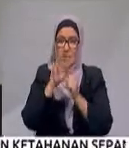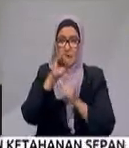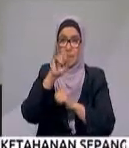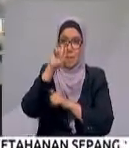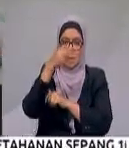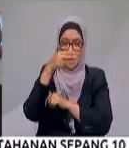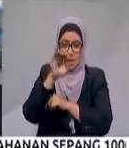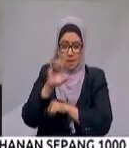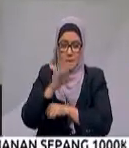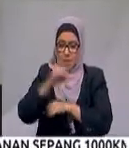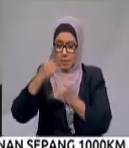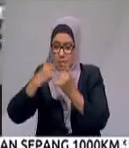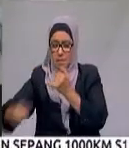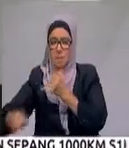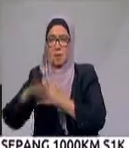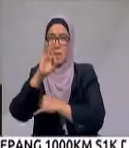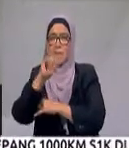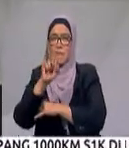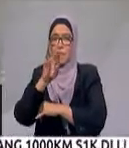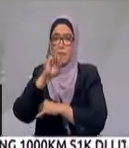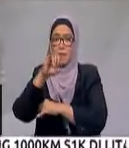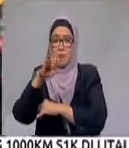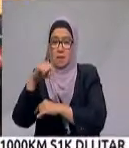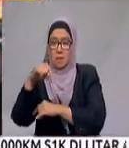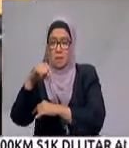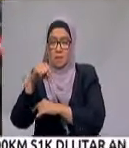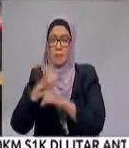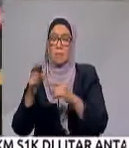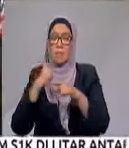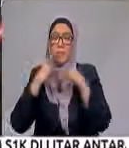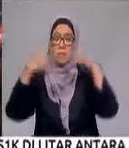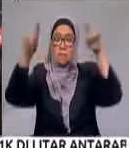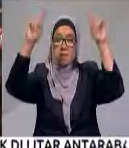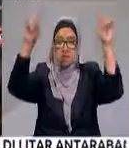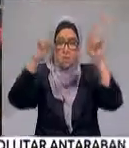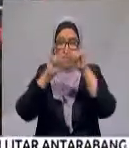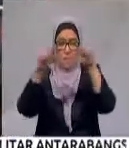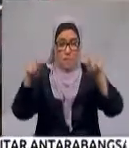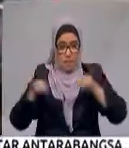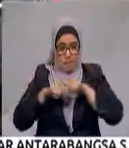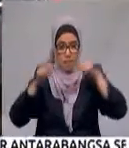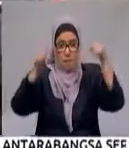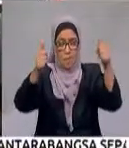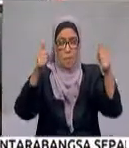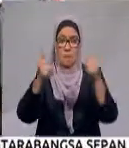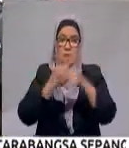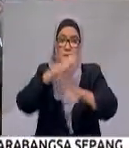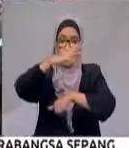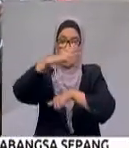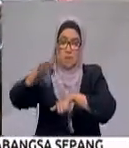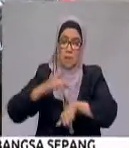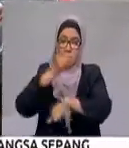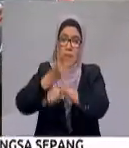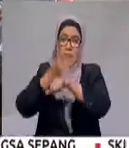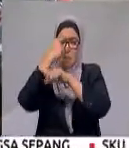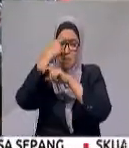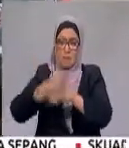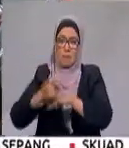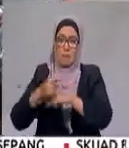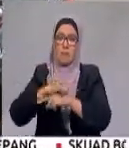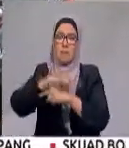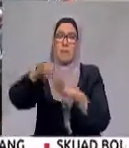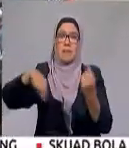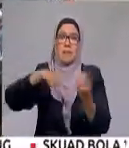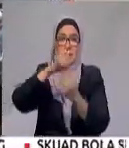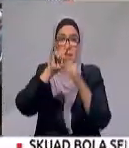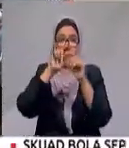diakhiri oleh Fariqe. Mereka berjaya mengekalkan kedudukannya di tangga pertama selama 8 jam untuk mengharungi 181 pusingan.